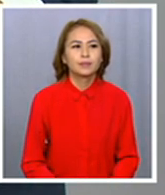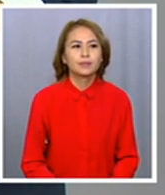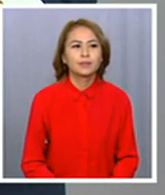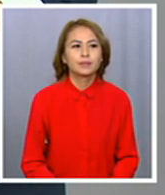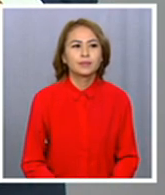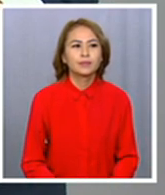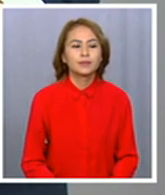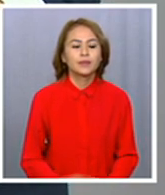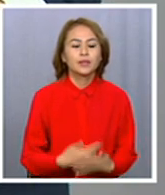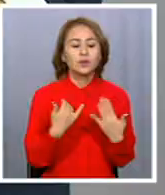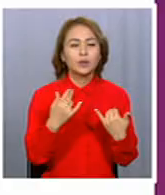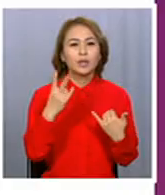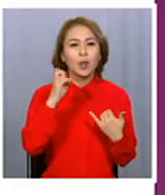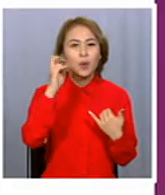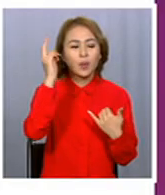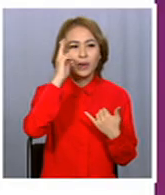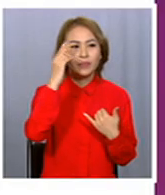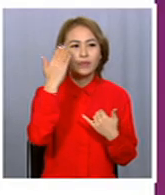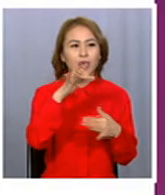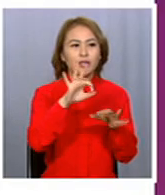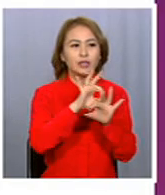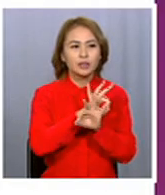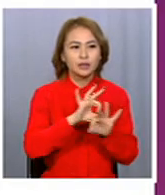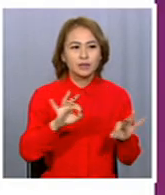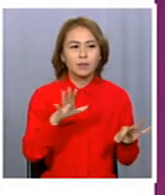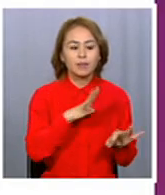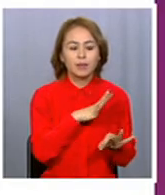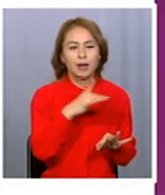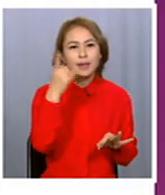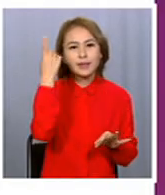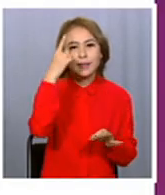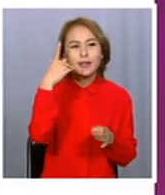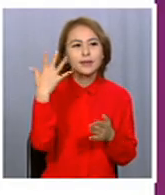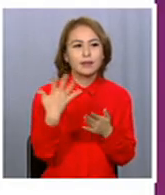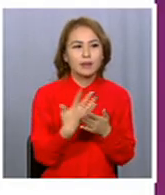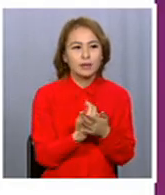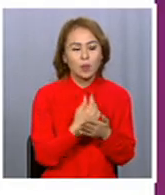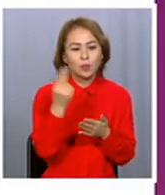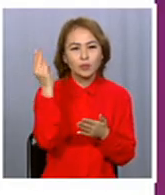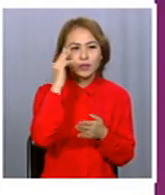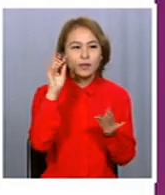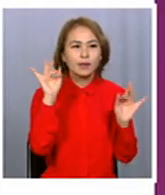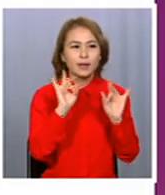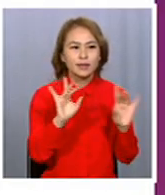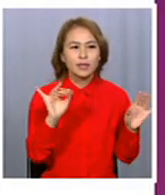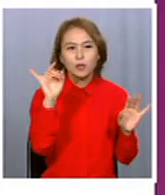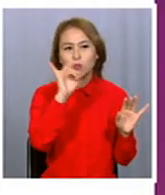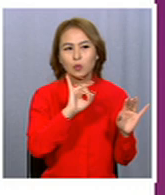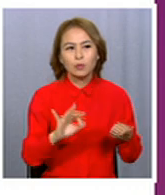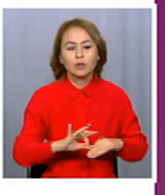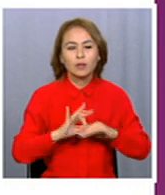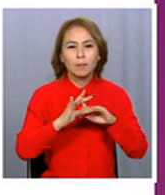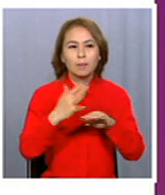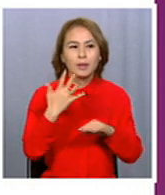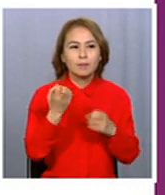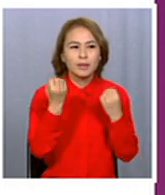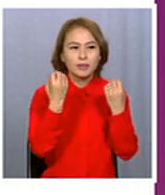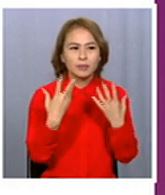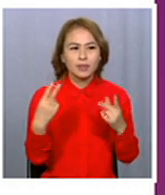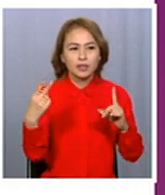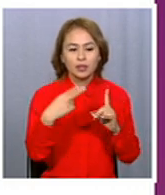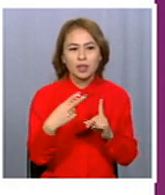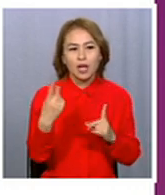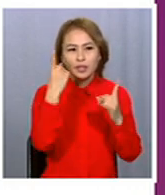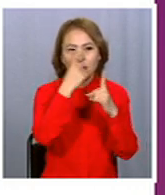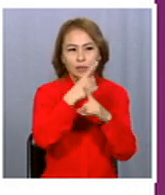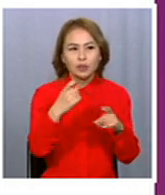Сегодня на уроке, ребята, вы отлично поработали. Вы разгадывали загадки, научились рассказывать историю, используя 5 простых